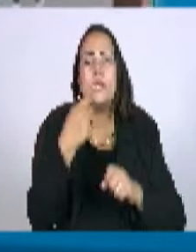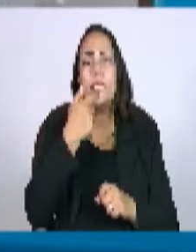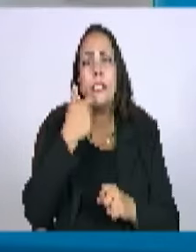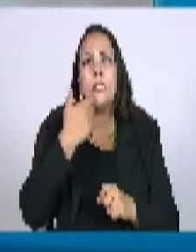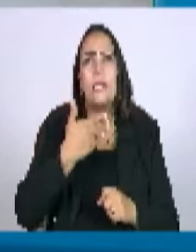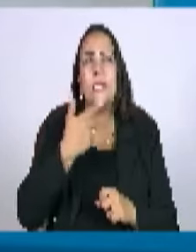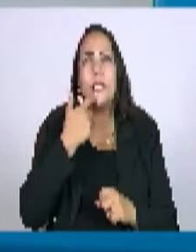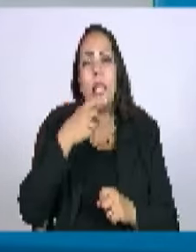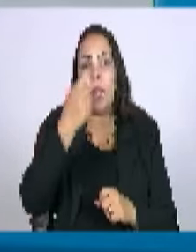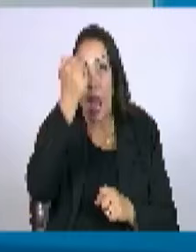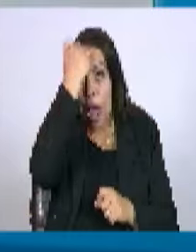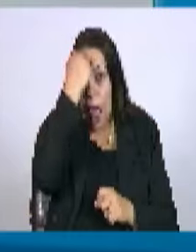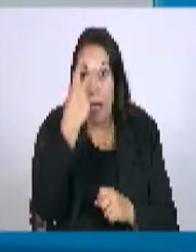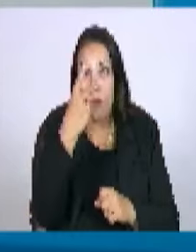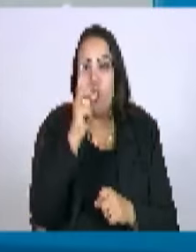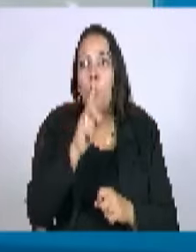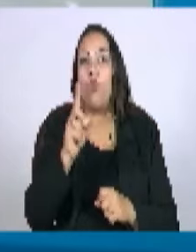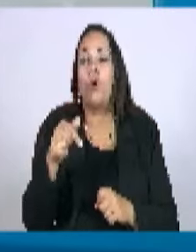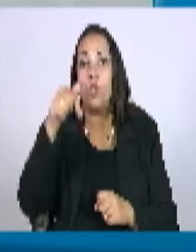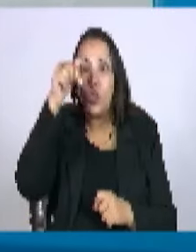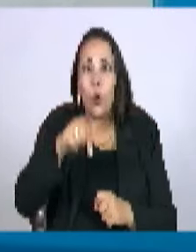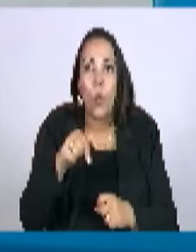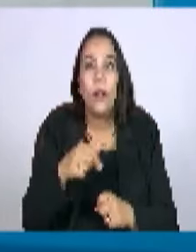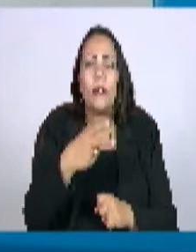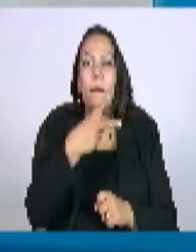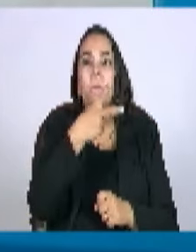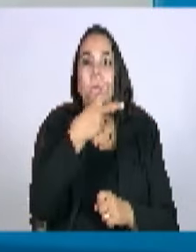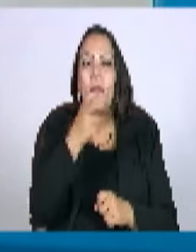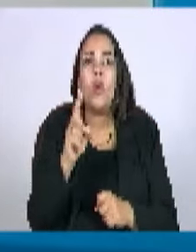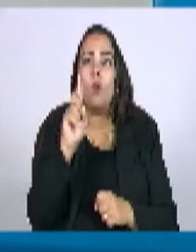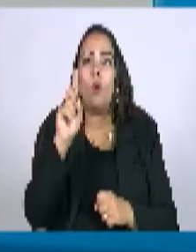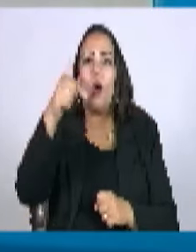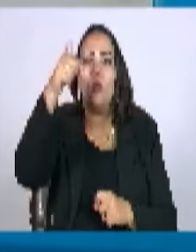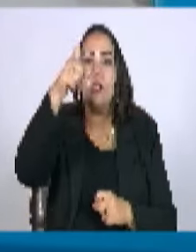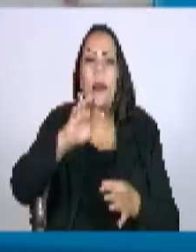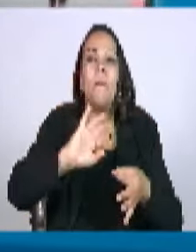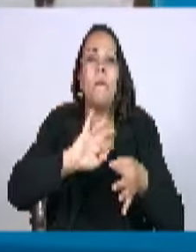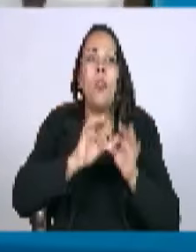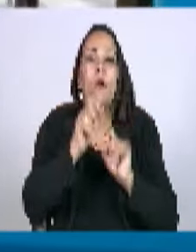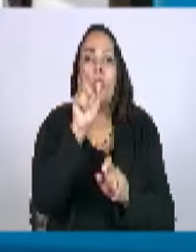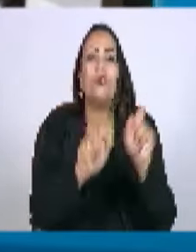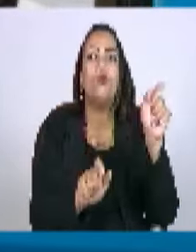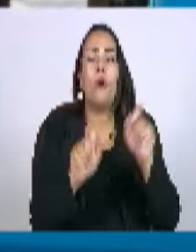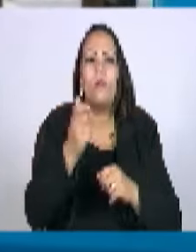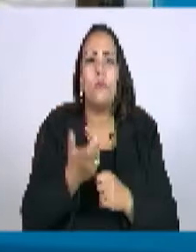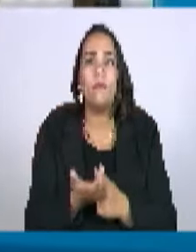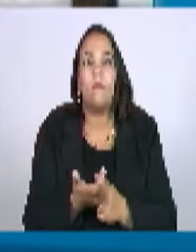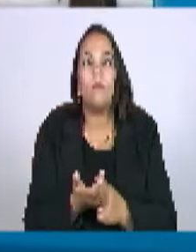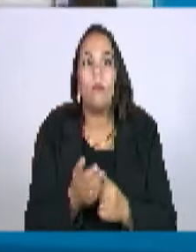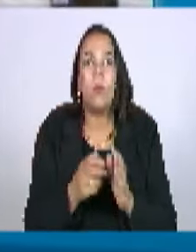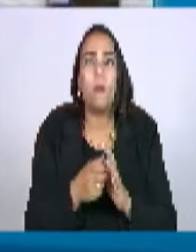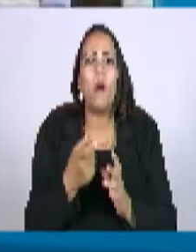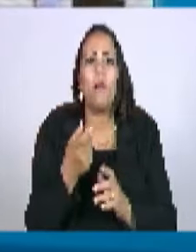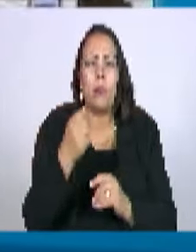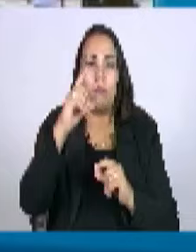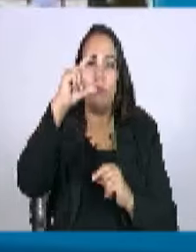2011 النهارده بقوا 261 مليون نسم يعني